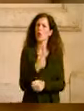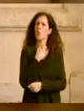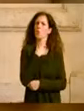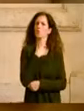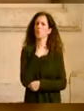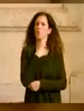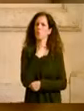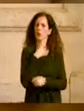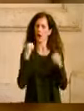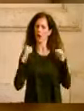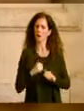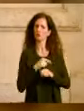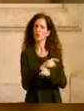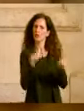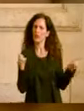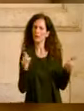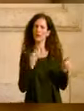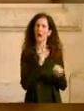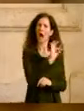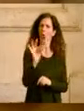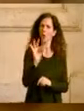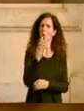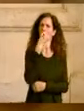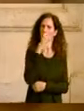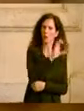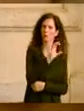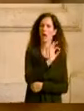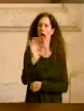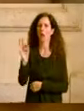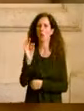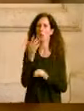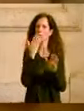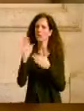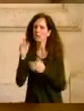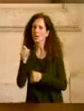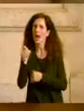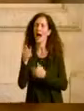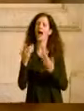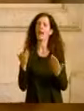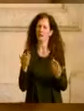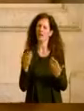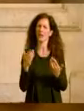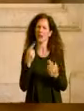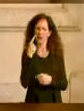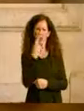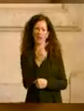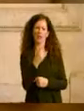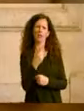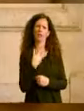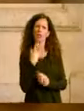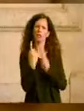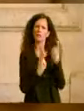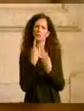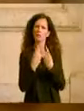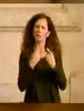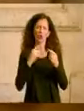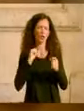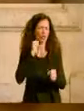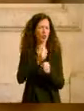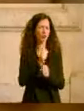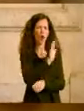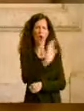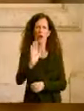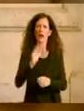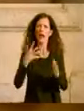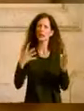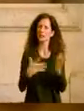alcune sventate, alcune denunciate perché avvenute. Ecco, a queste storie di grande difficoltà, quali possono